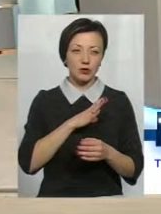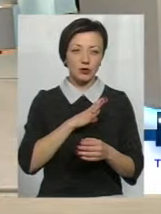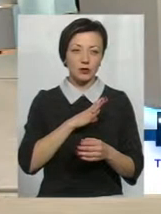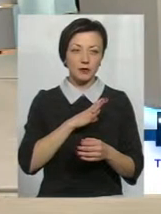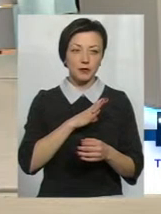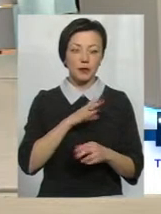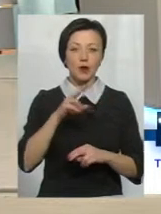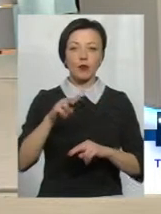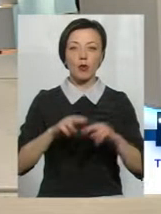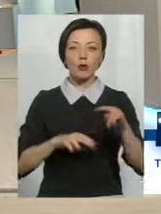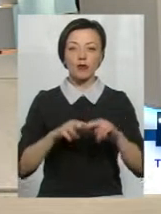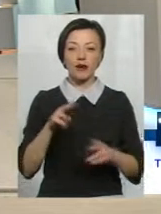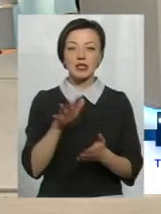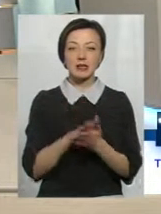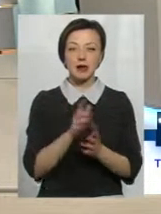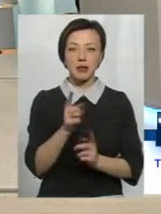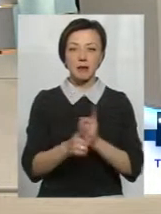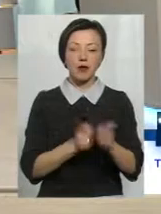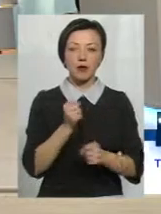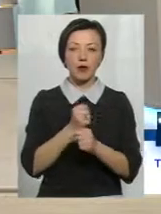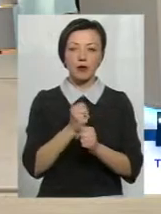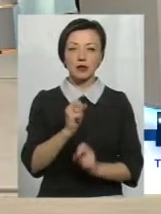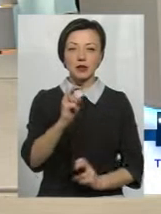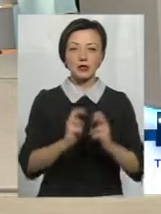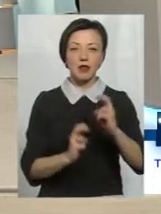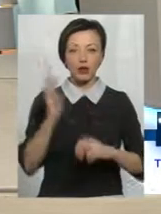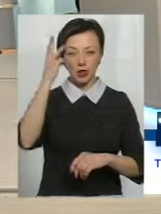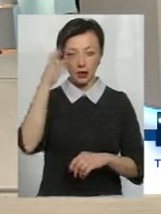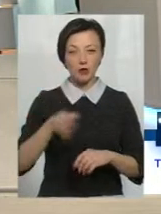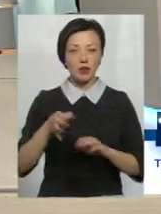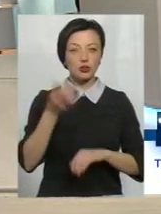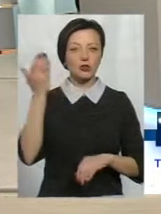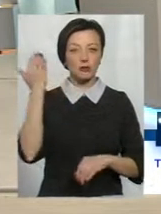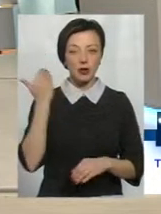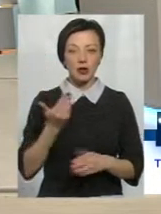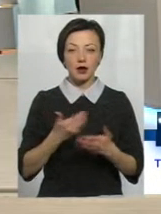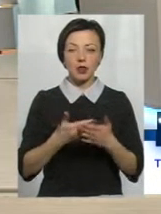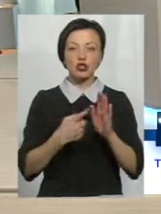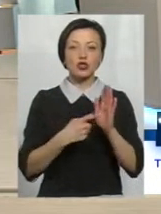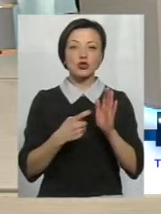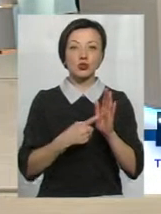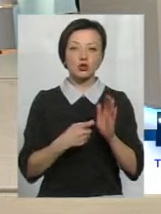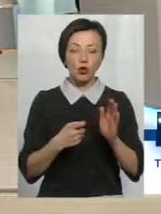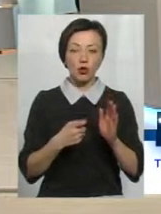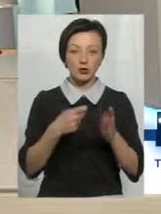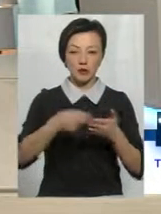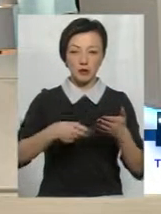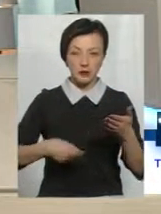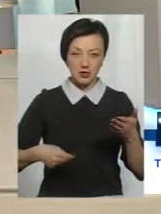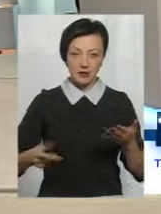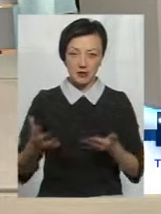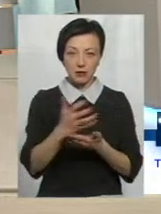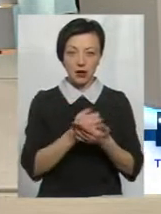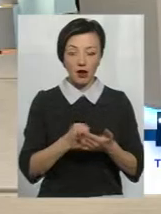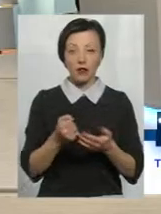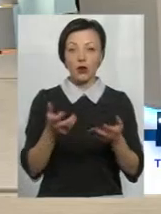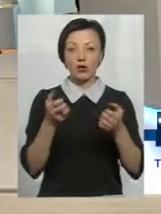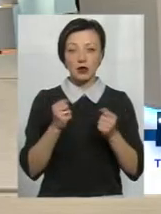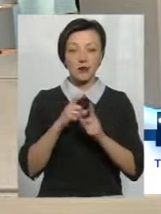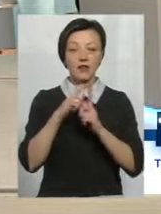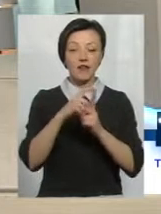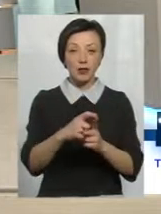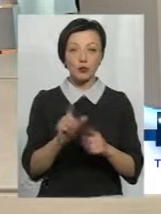побудували сміттєпереробний завод, до прикладу, на Хмельниччині. Вона на той момент набрала майже 600 голосів, так, і отримала